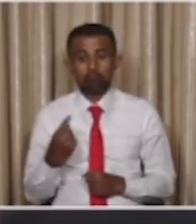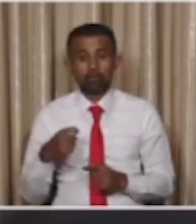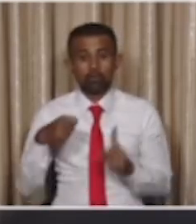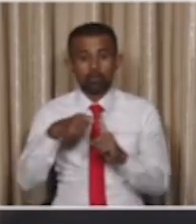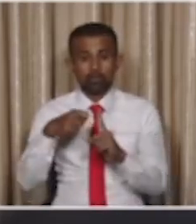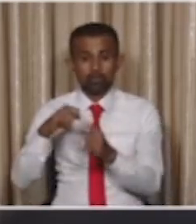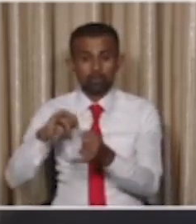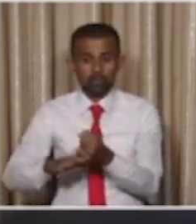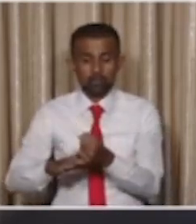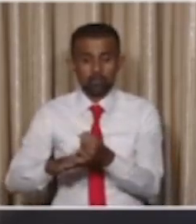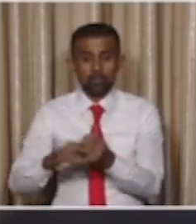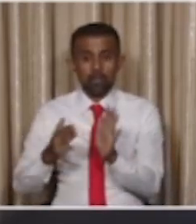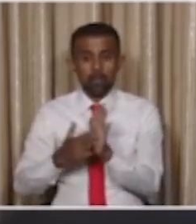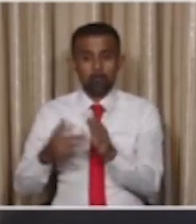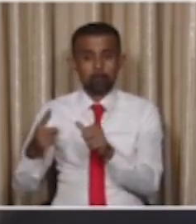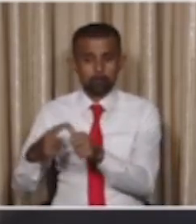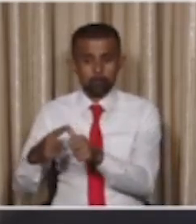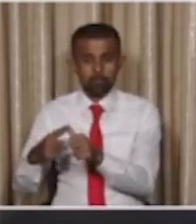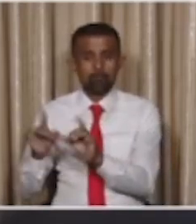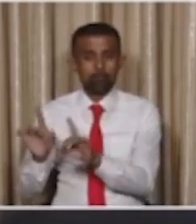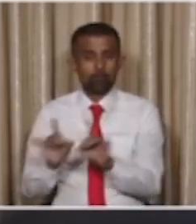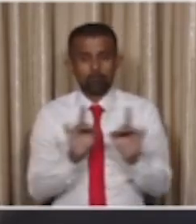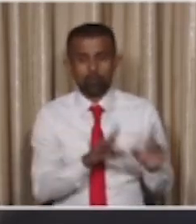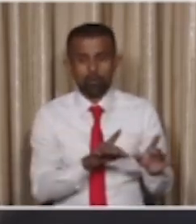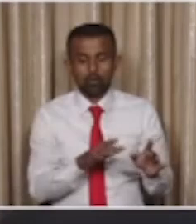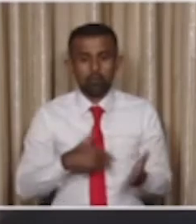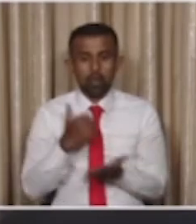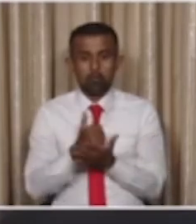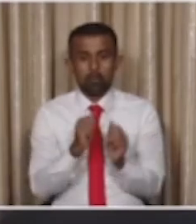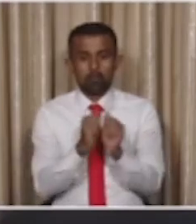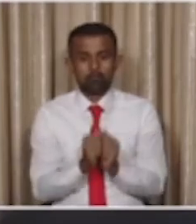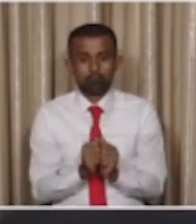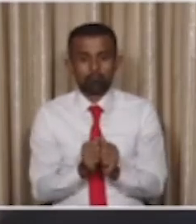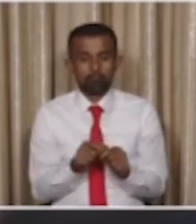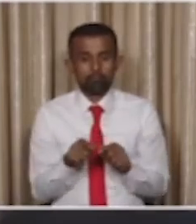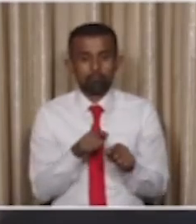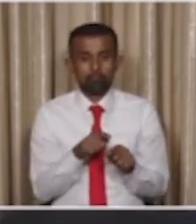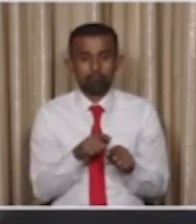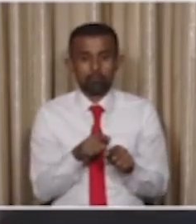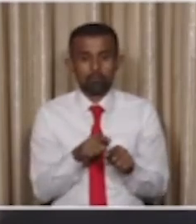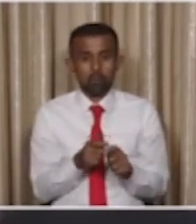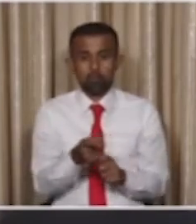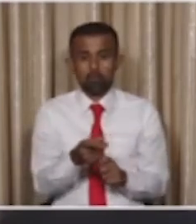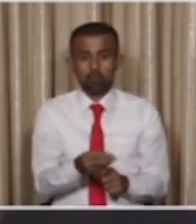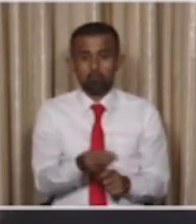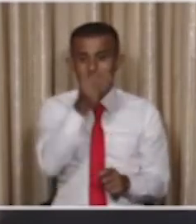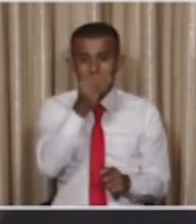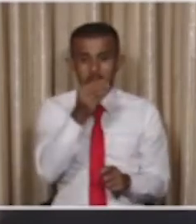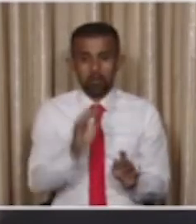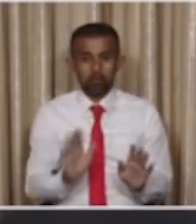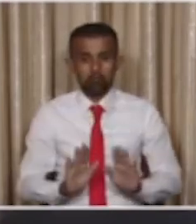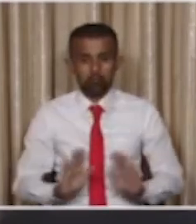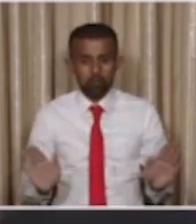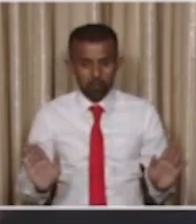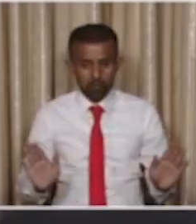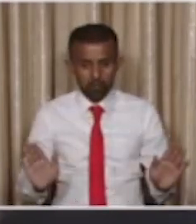ඇසිස්ටන්ට් සහ ඔෆිස් ඇසිස්ටන්ට් කියන කාණ්ඩයට ඇතුළත් විය යුතුයි. මහබැංකුවේ වැඩ කරපු පළියට ඔවුන්ට එහෙම පරිවැඩි කිරීමක් සිද්ධ නොවිය යුතුයි